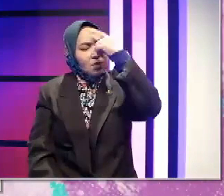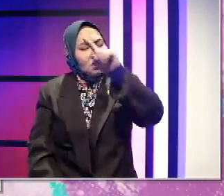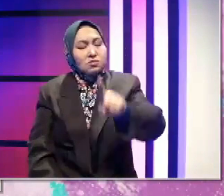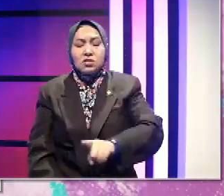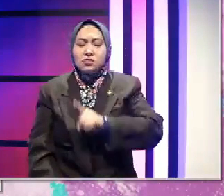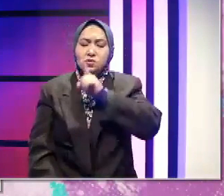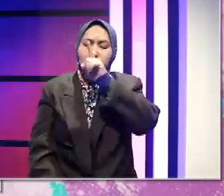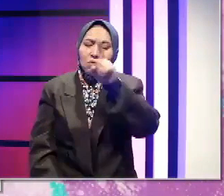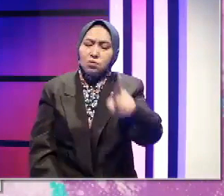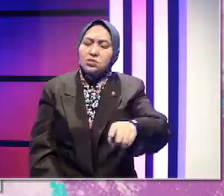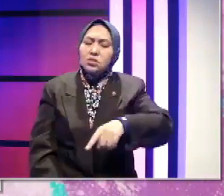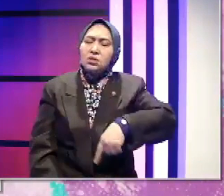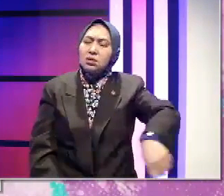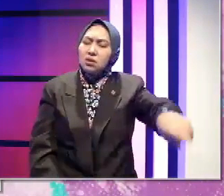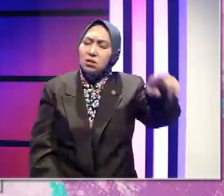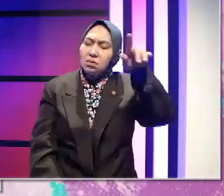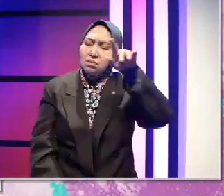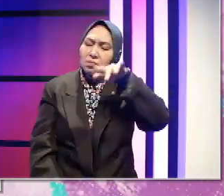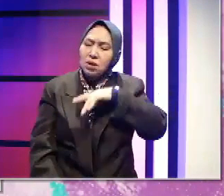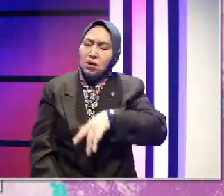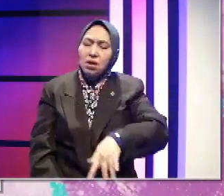والله يعلم